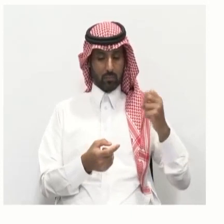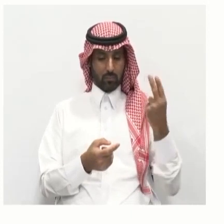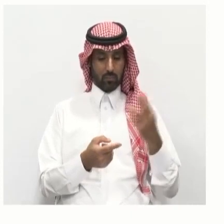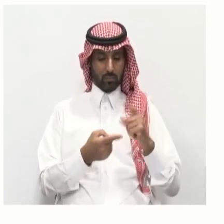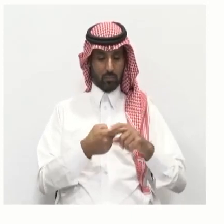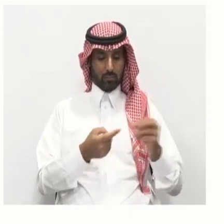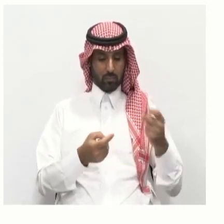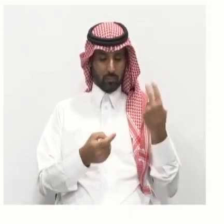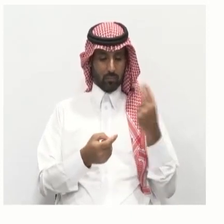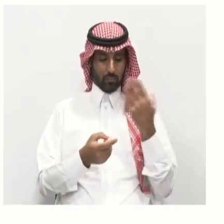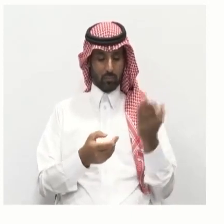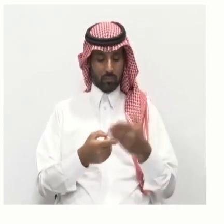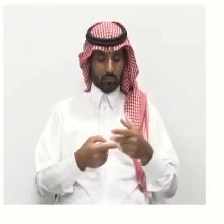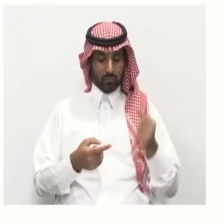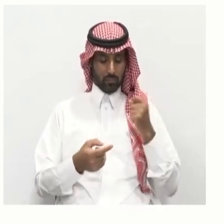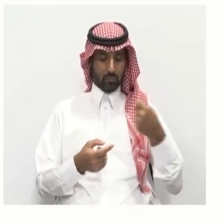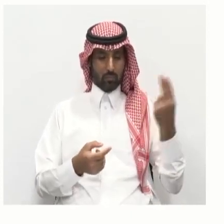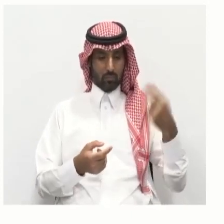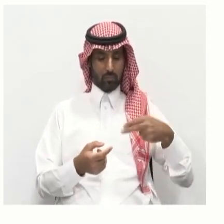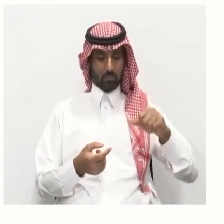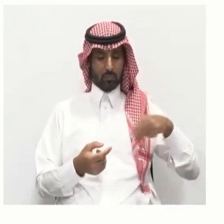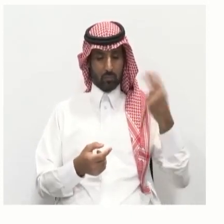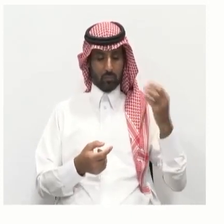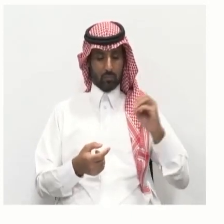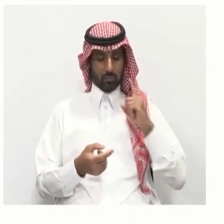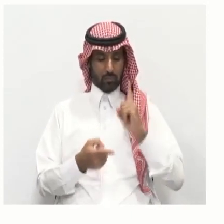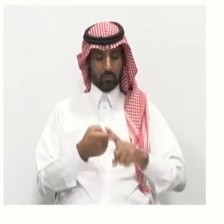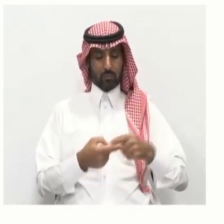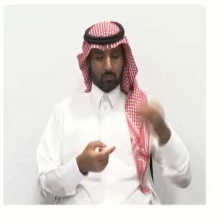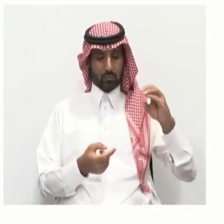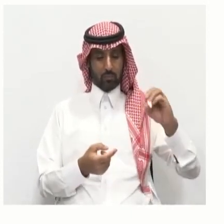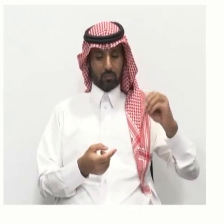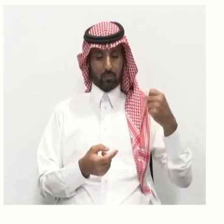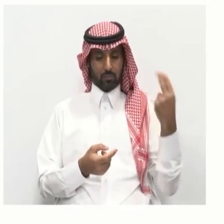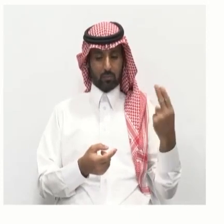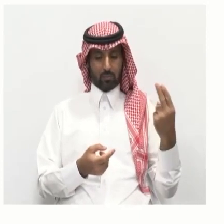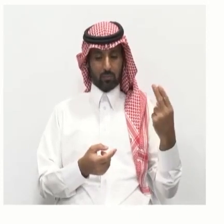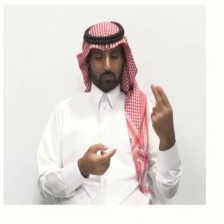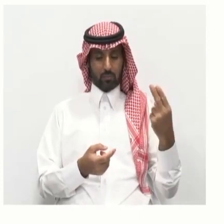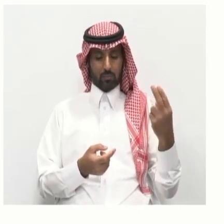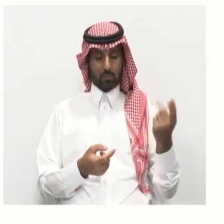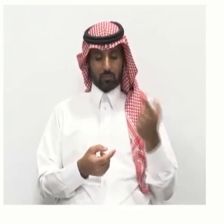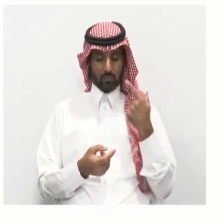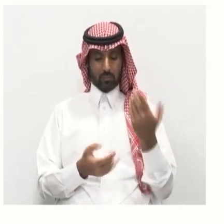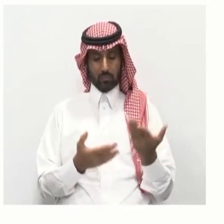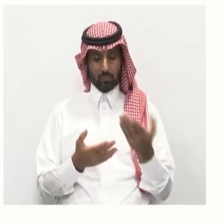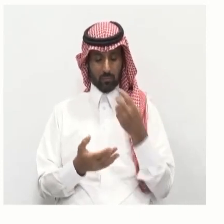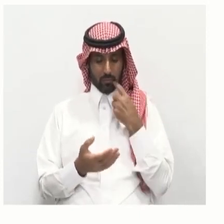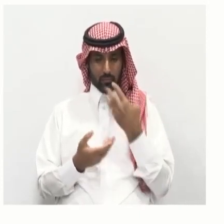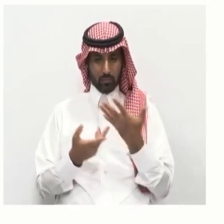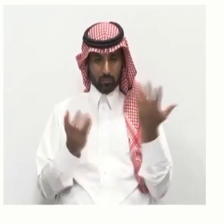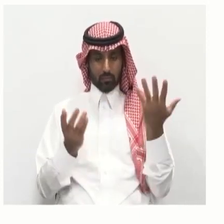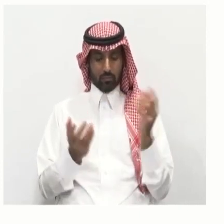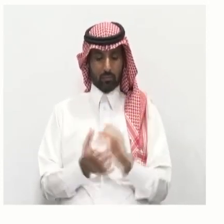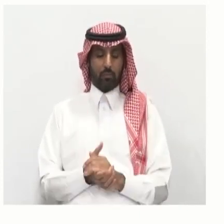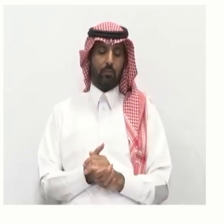ا ينتج عندي ايش ال h2o زائدا الس co 2 في حاله الغاز